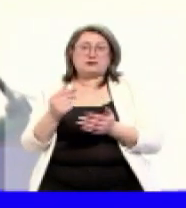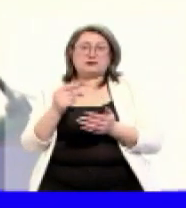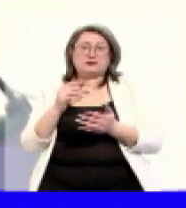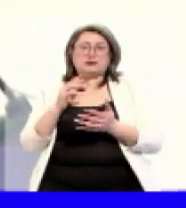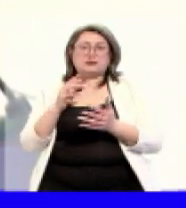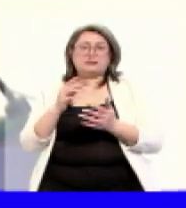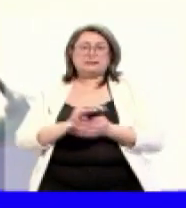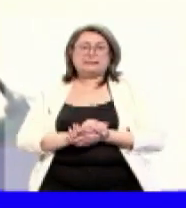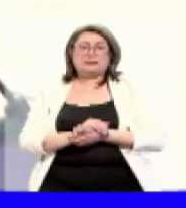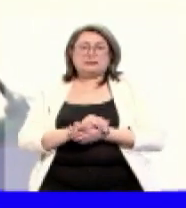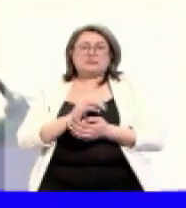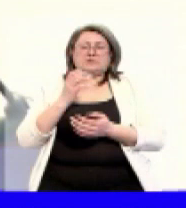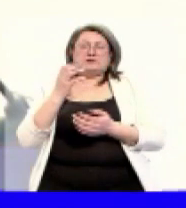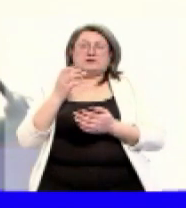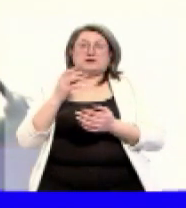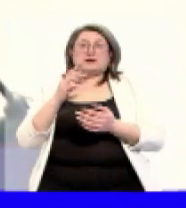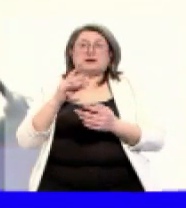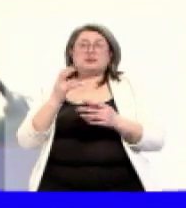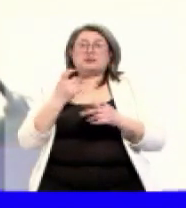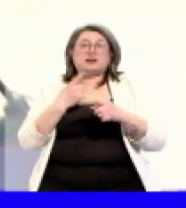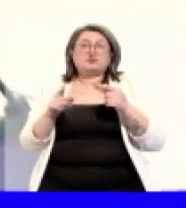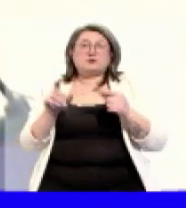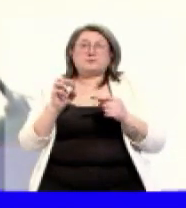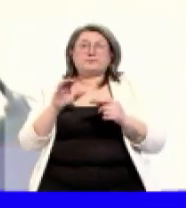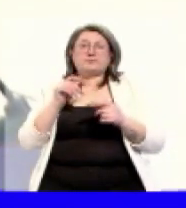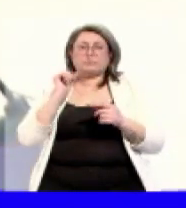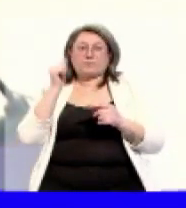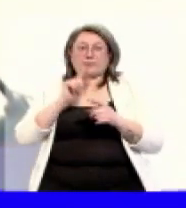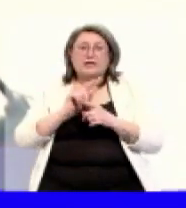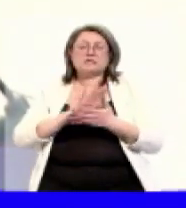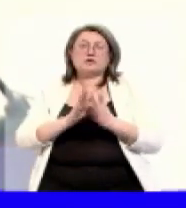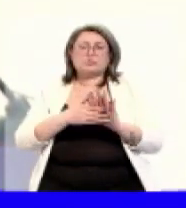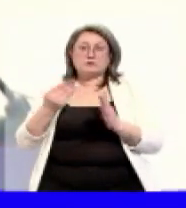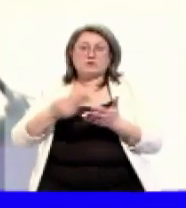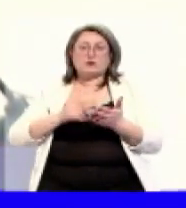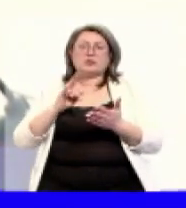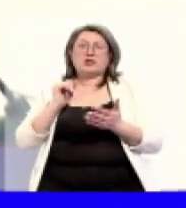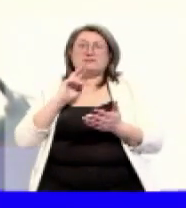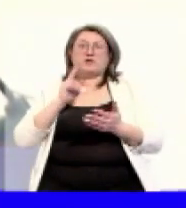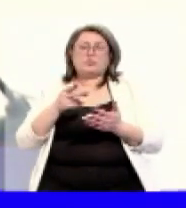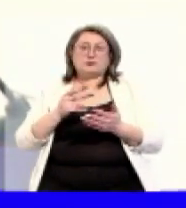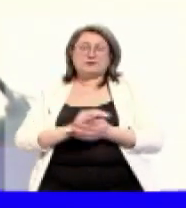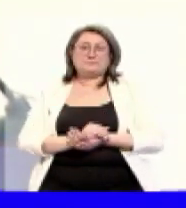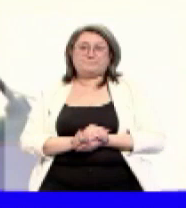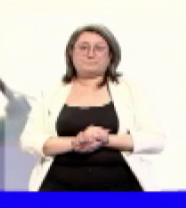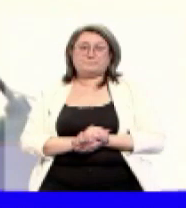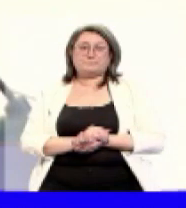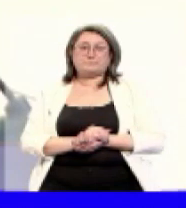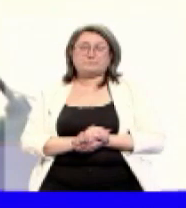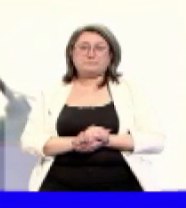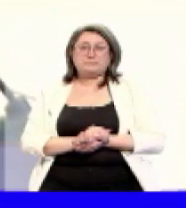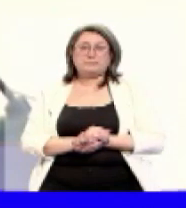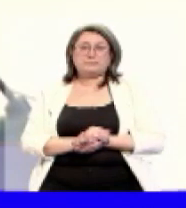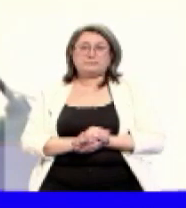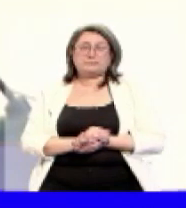айырмашылығы жоқ. Сондай-ақ біз келісім шартқа тек 2 жылға отырамыз. Мектепте барлығын өзіміз орнатып, сатып алғанша уақыт өтеді. Сондықтан